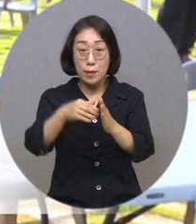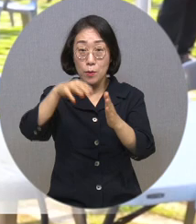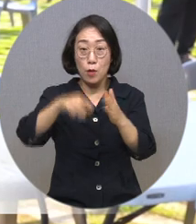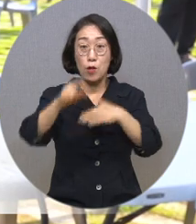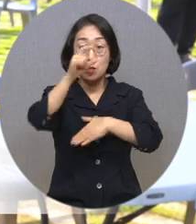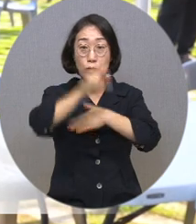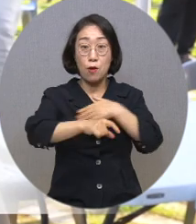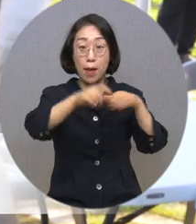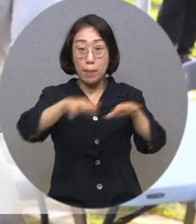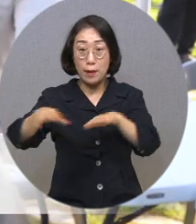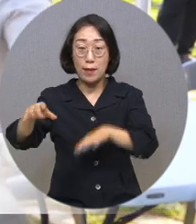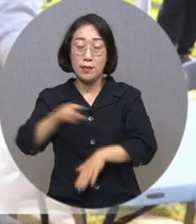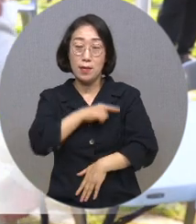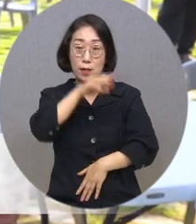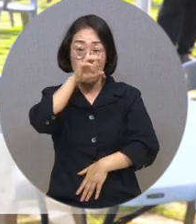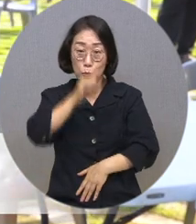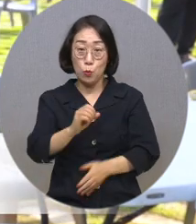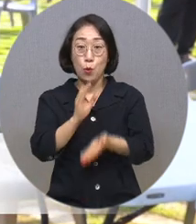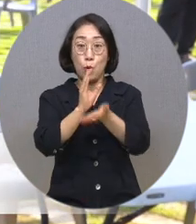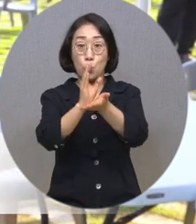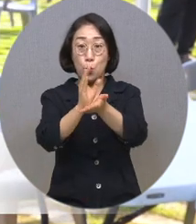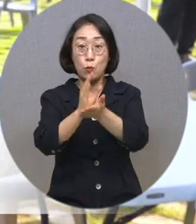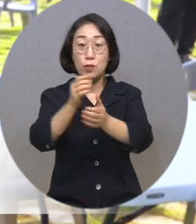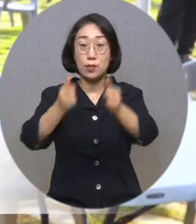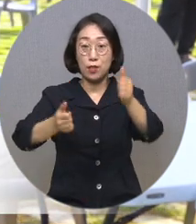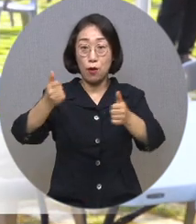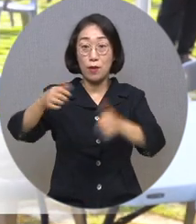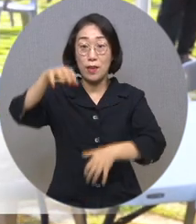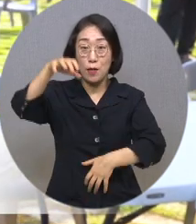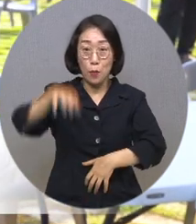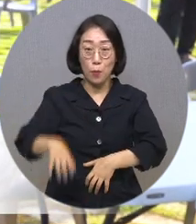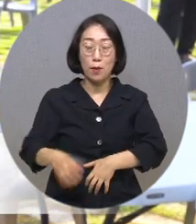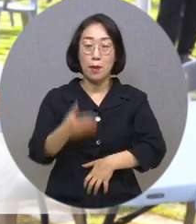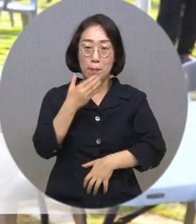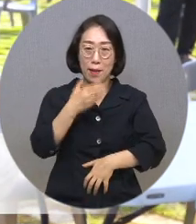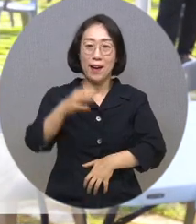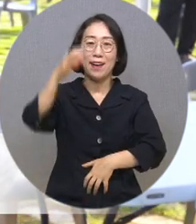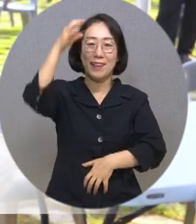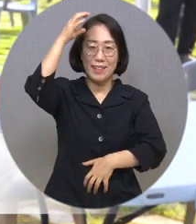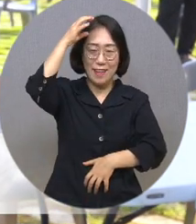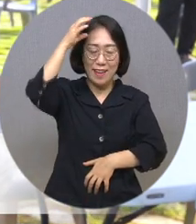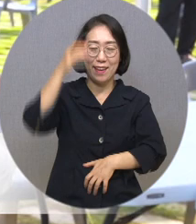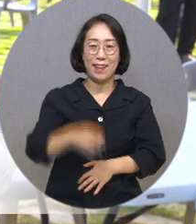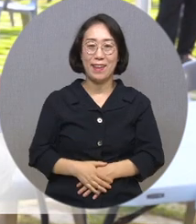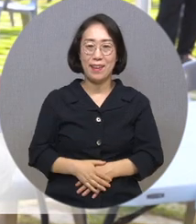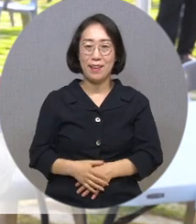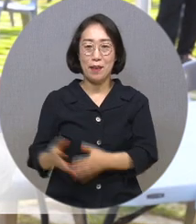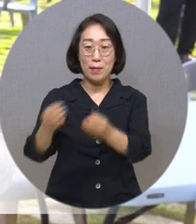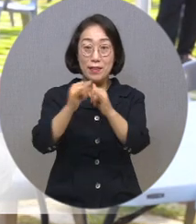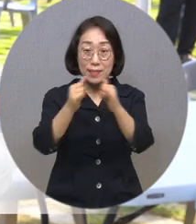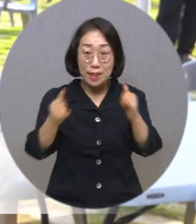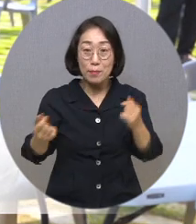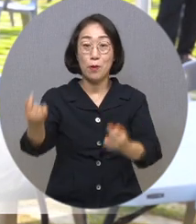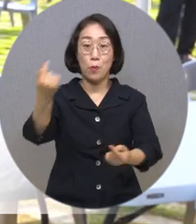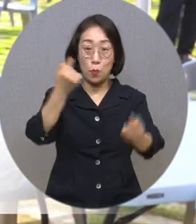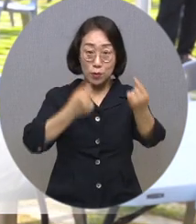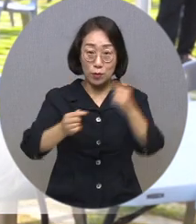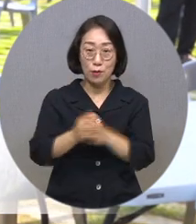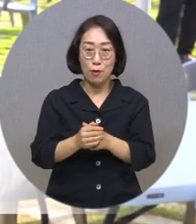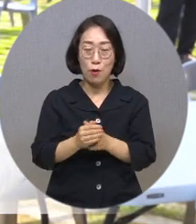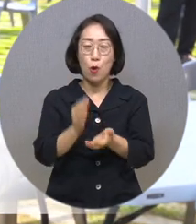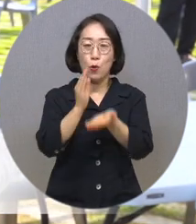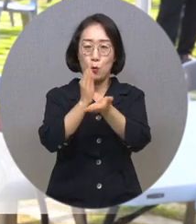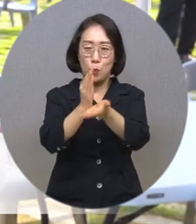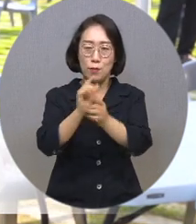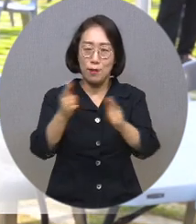서해안 최고의 요트 본구장이 될 걸로 생각이 듭니다. 많은 분들께서 오셔서